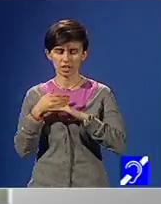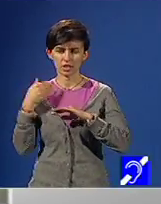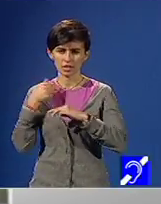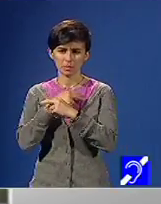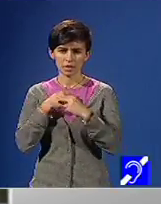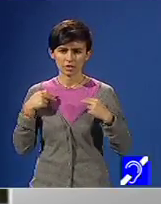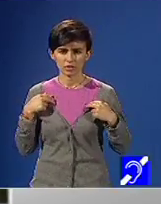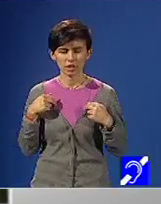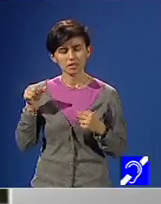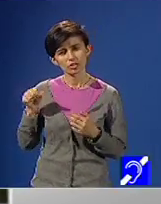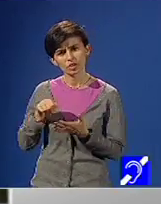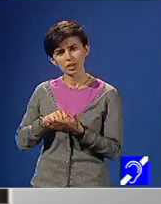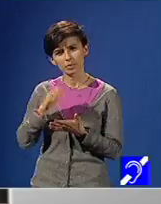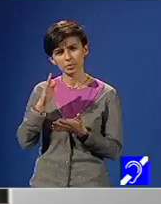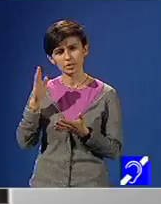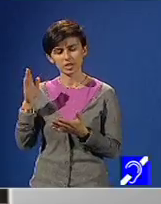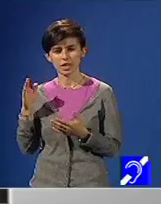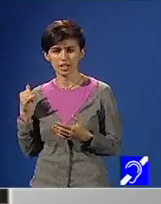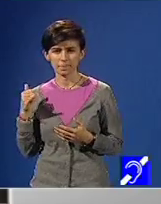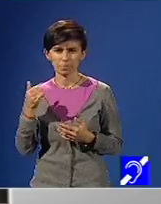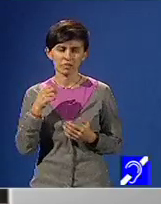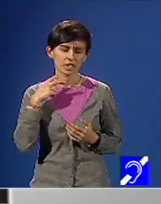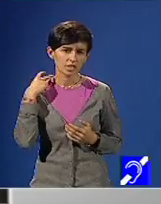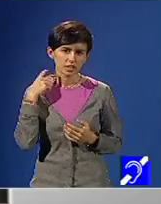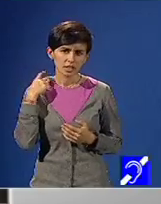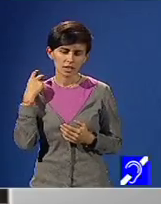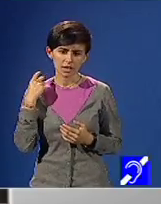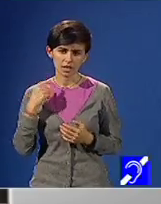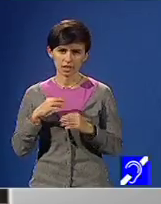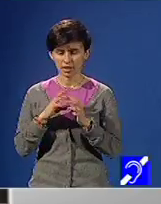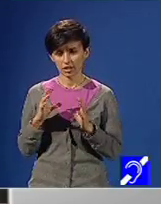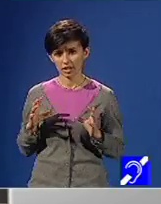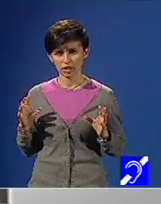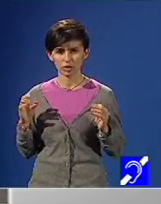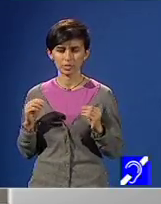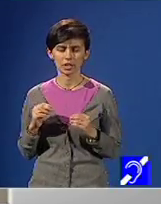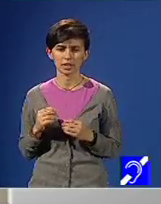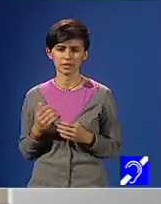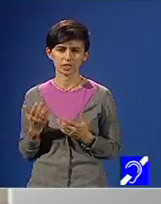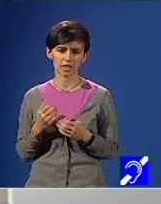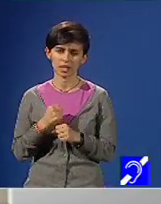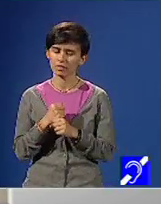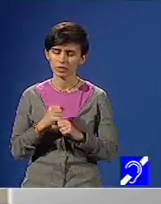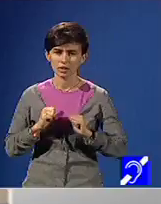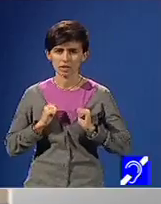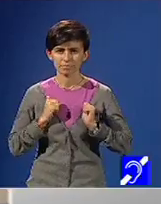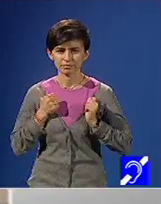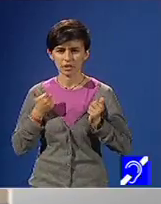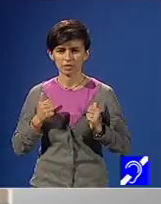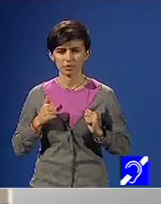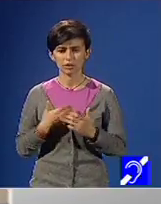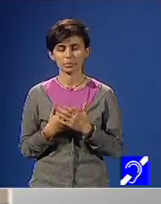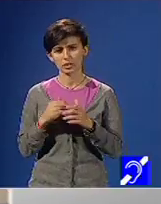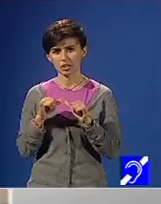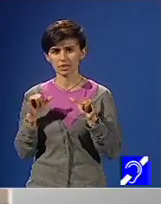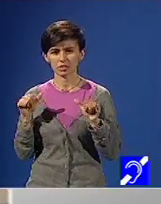Edinburgh, venită în România. Scoția. Și din Scoția, iată, și punând toate eforturile pentru dezvoltarea acestei